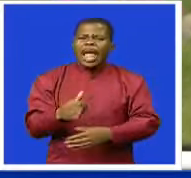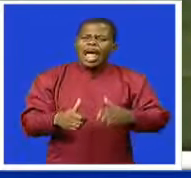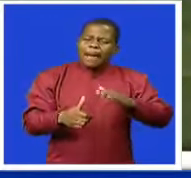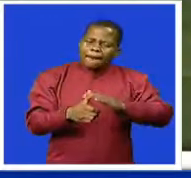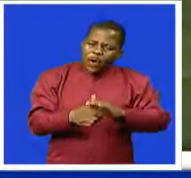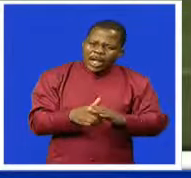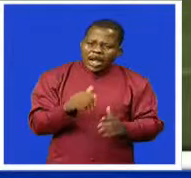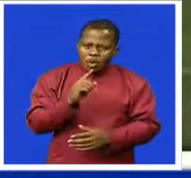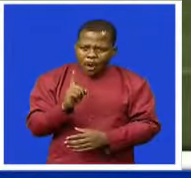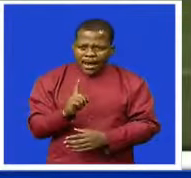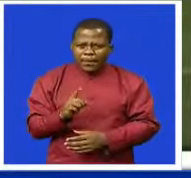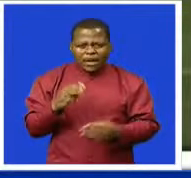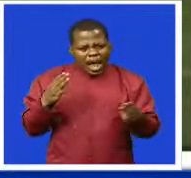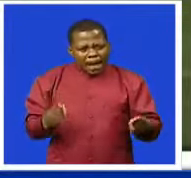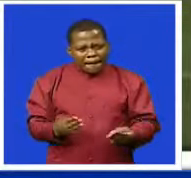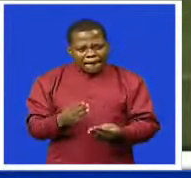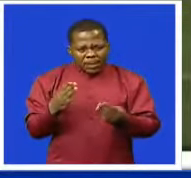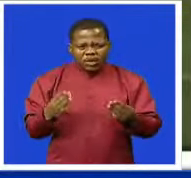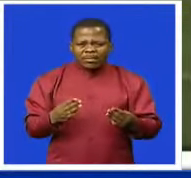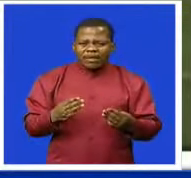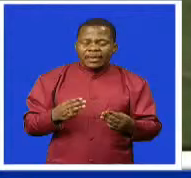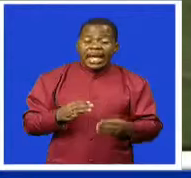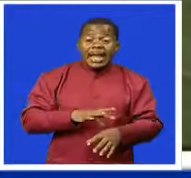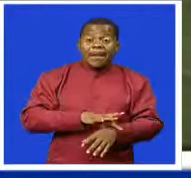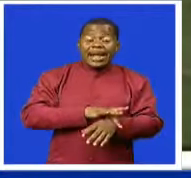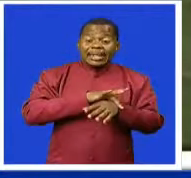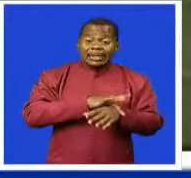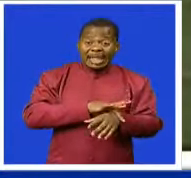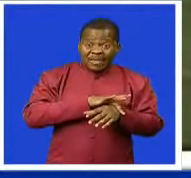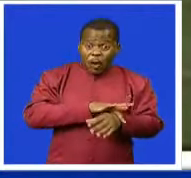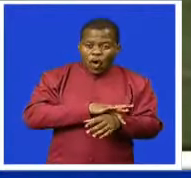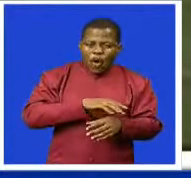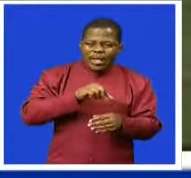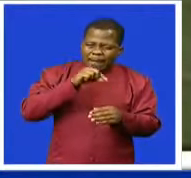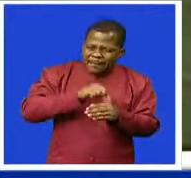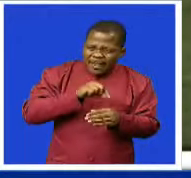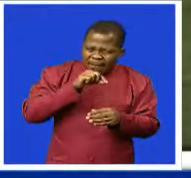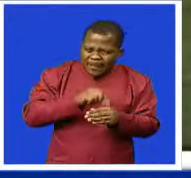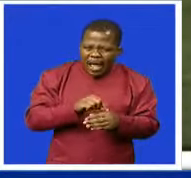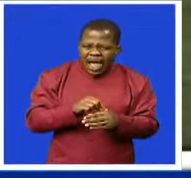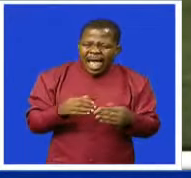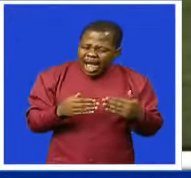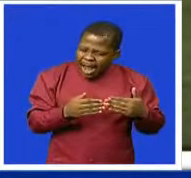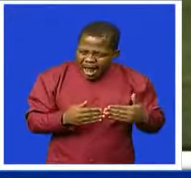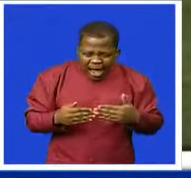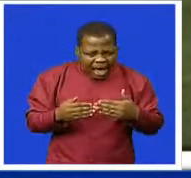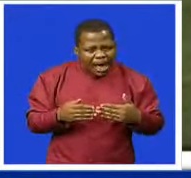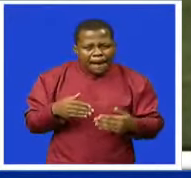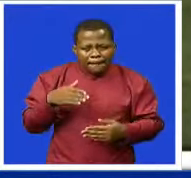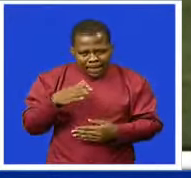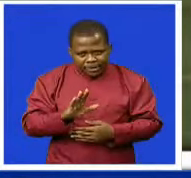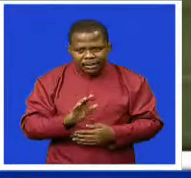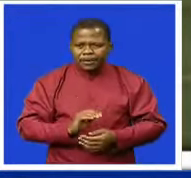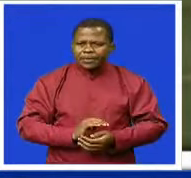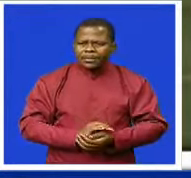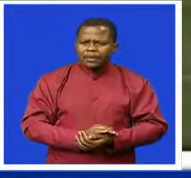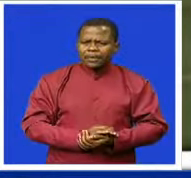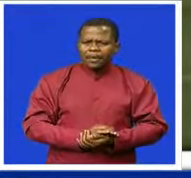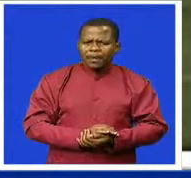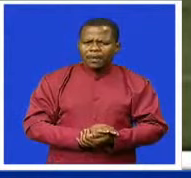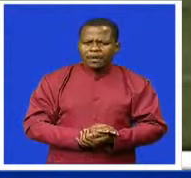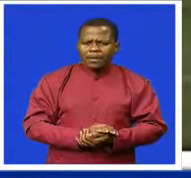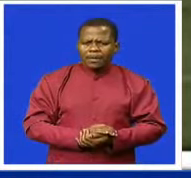likhona. Sitokhulumisana nabo ukuthi kakhulu kakhulu nje ukuthi sikhuthatane. Sathi nabo ukuthi bani